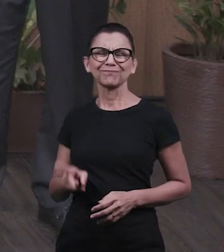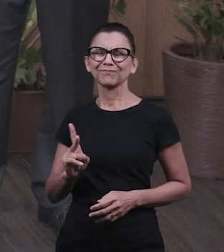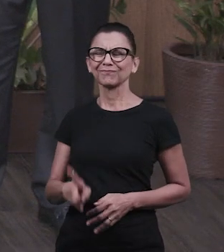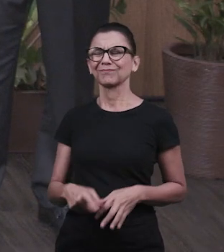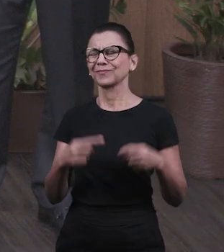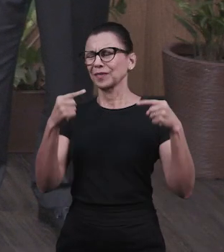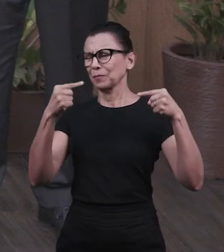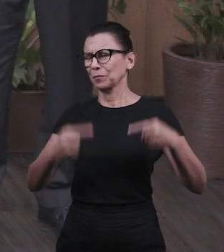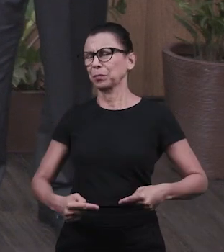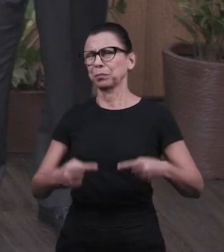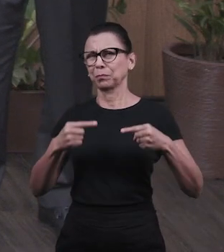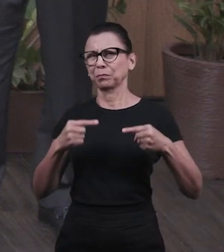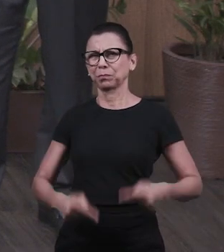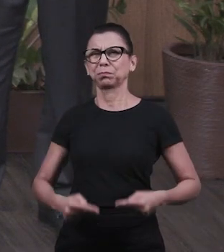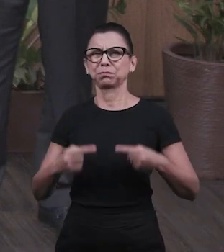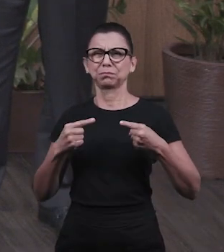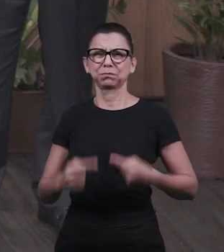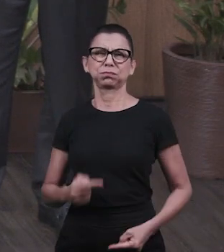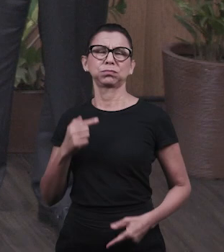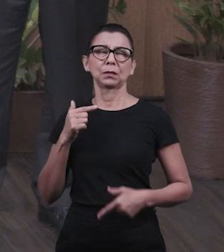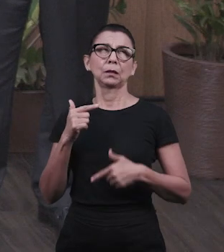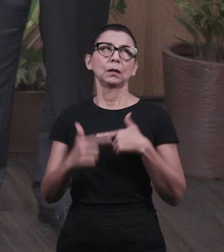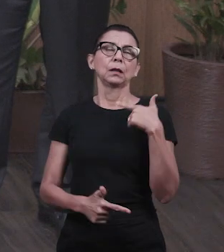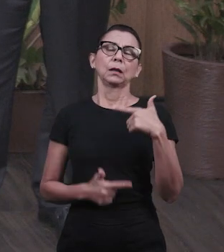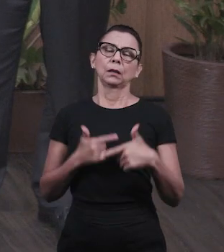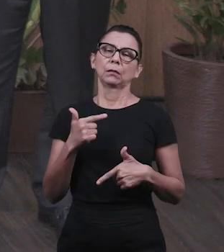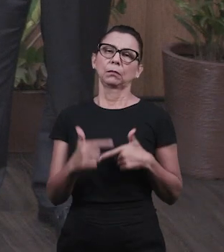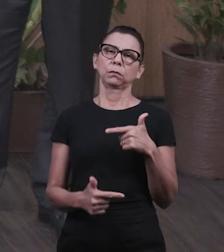множество оппозиций.